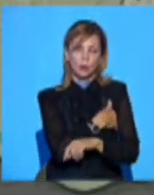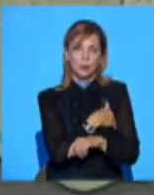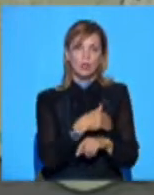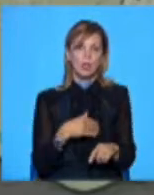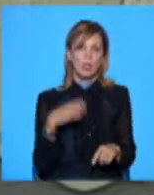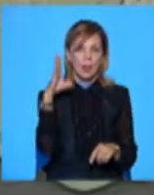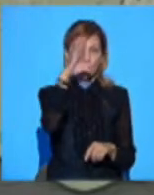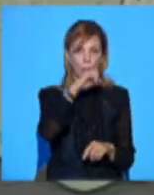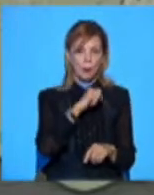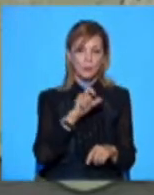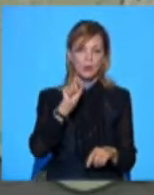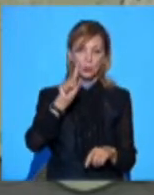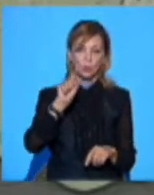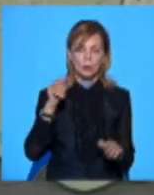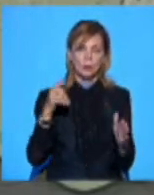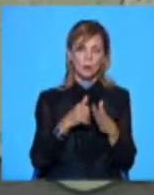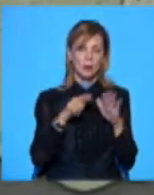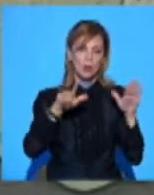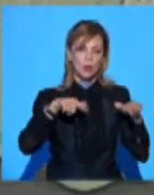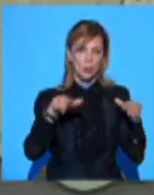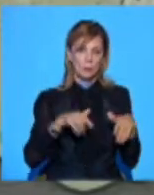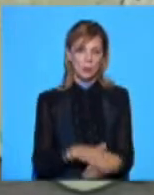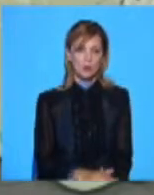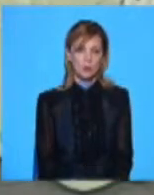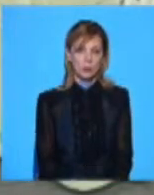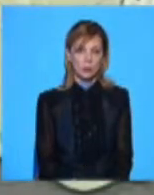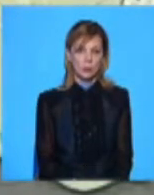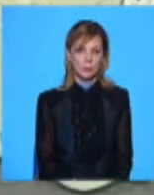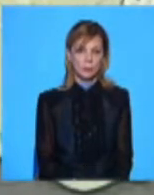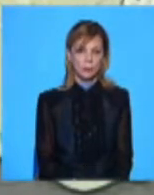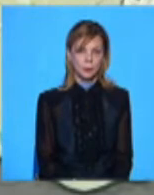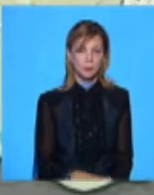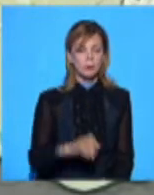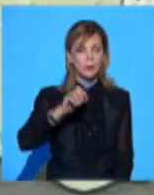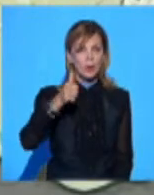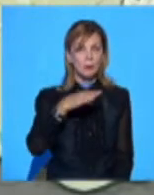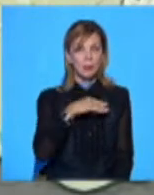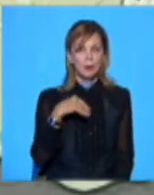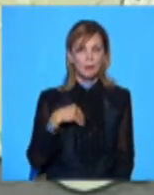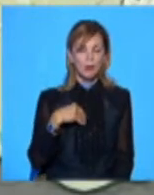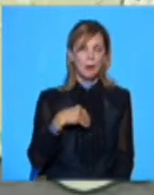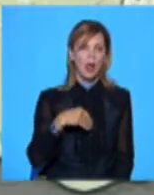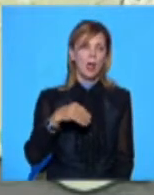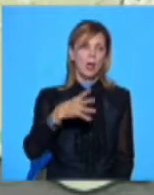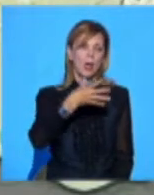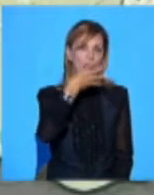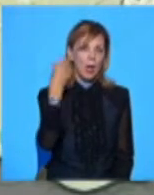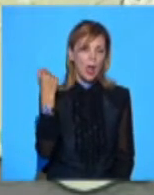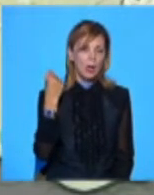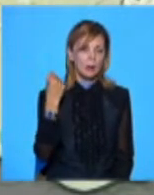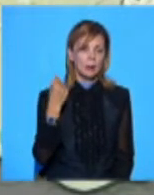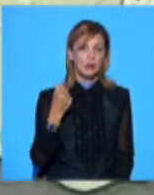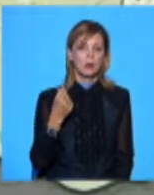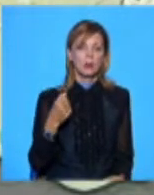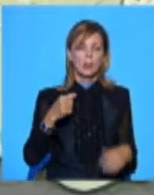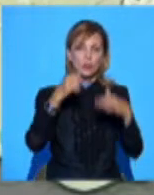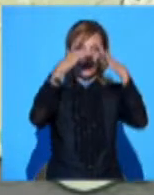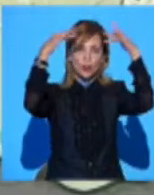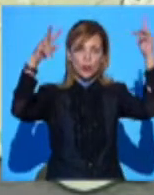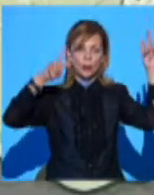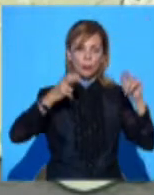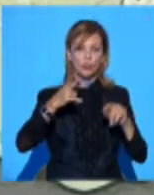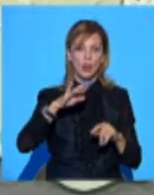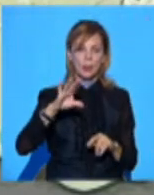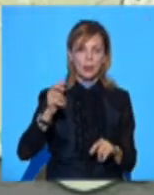vor fi cuprinse între 12 și 17 grade. Mâine vremea va fi călduroasă în cea mai mare parte a regiunii. Cerul va fi